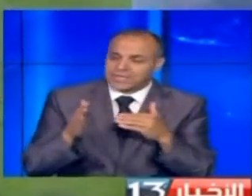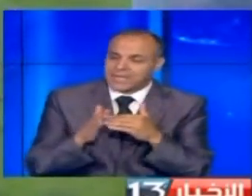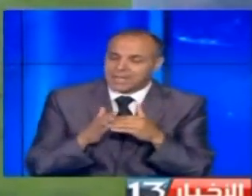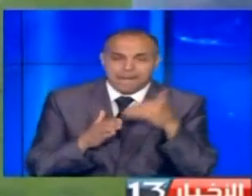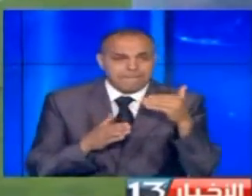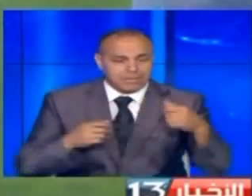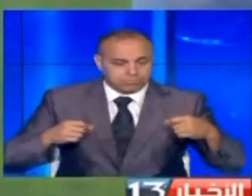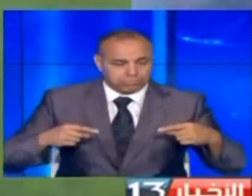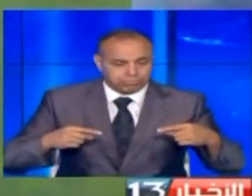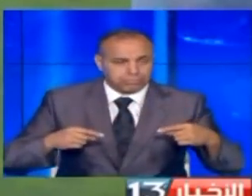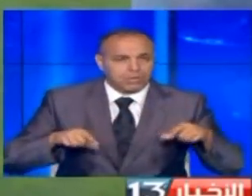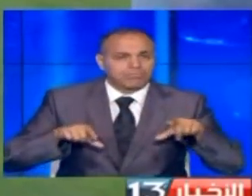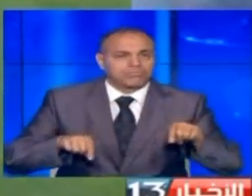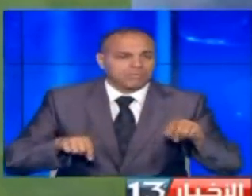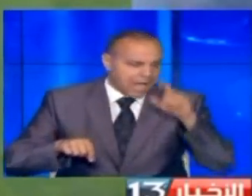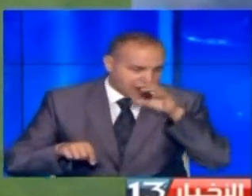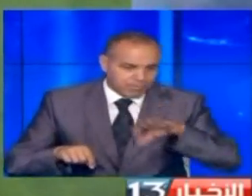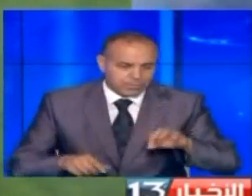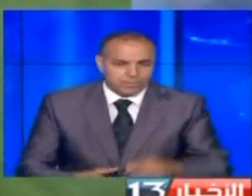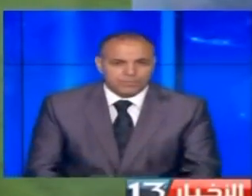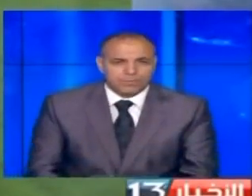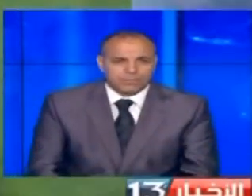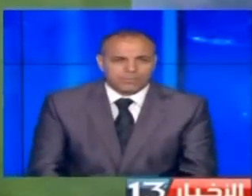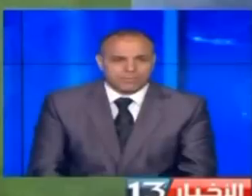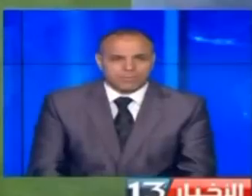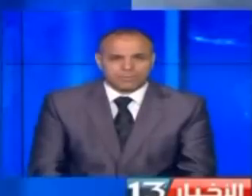سيتواجه الفريقان بملعب برج العرب.